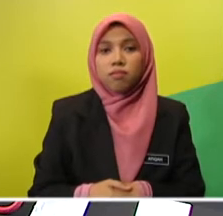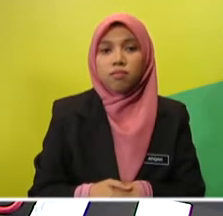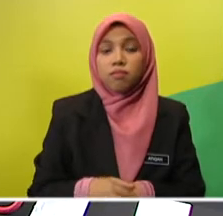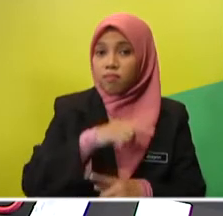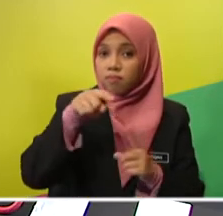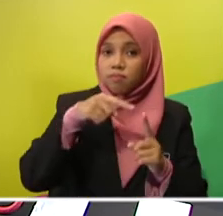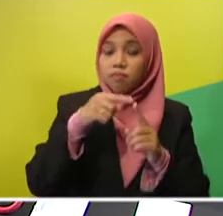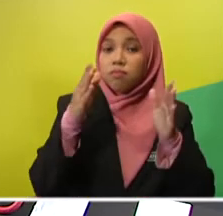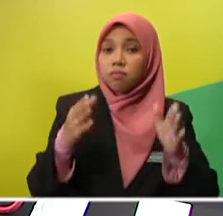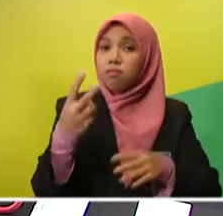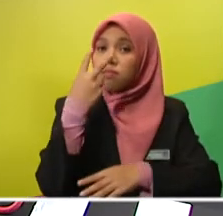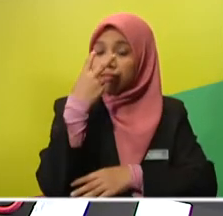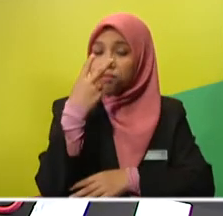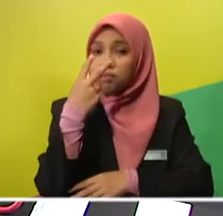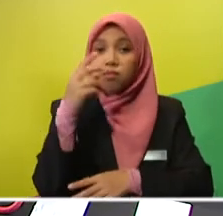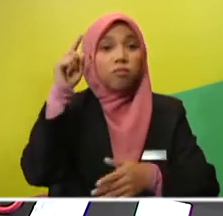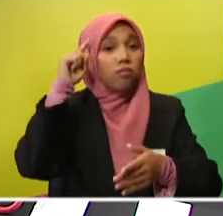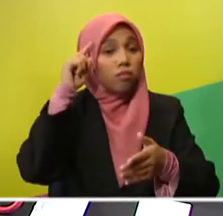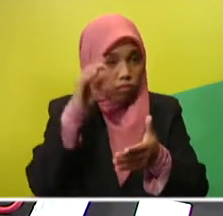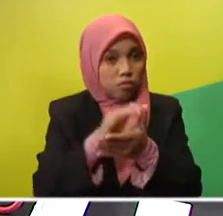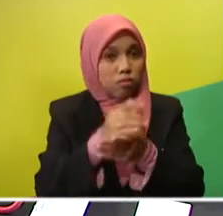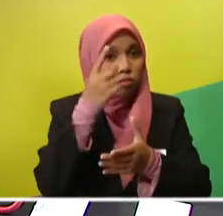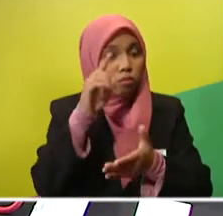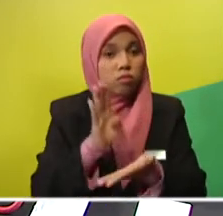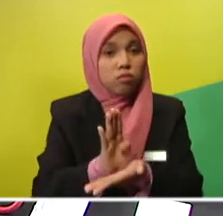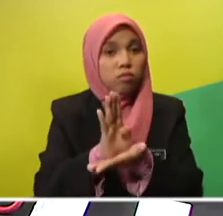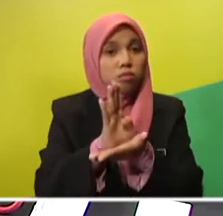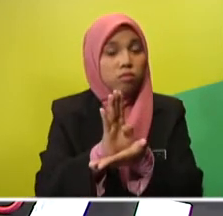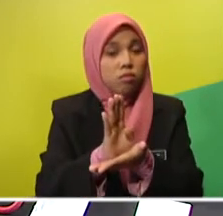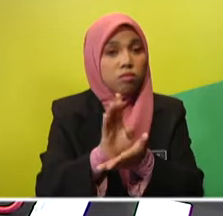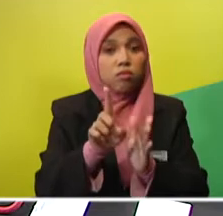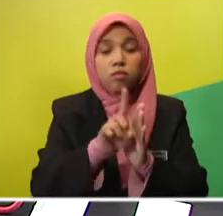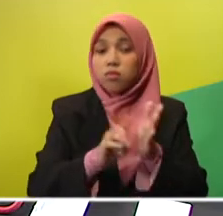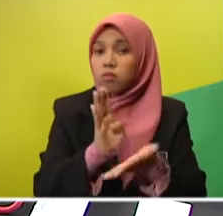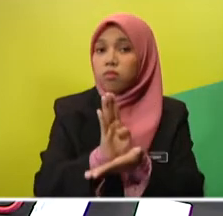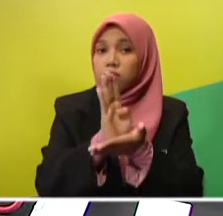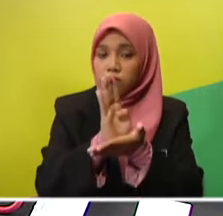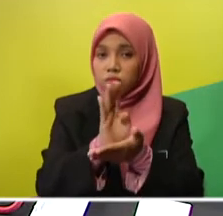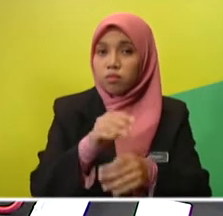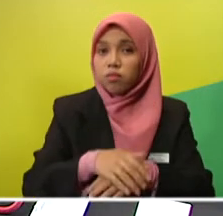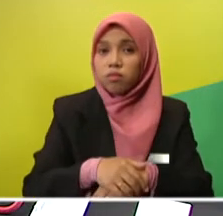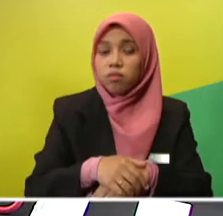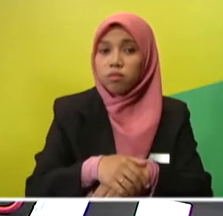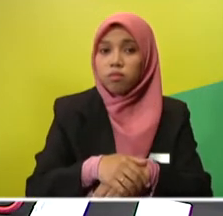untuk dibantu, klien akan belakang tapak tangan klien akan menyentuh pemandu celik.